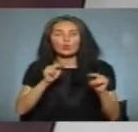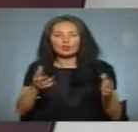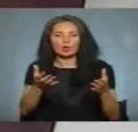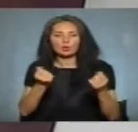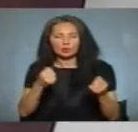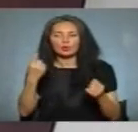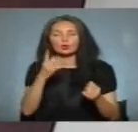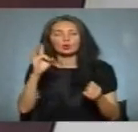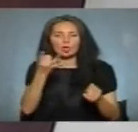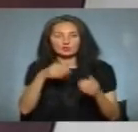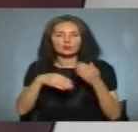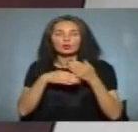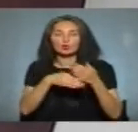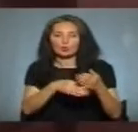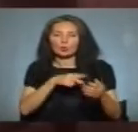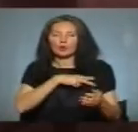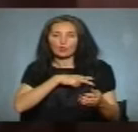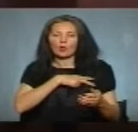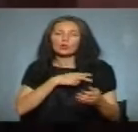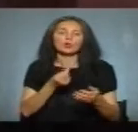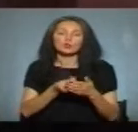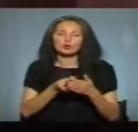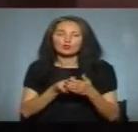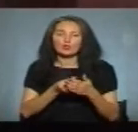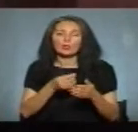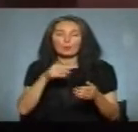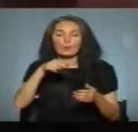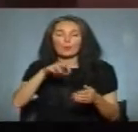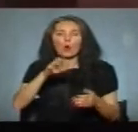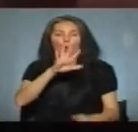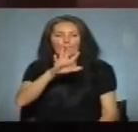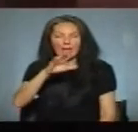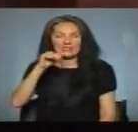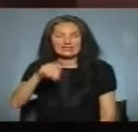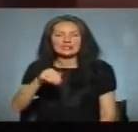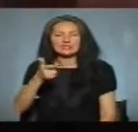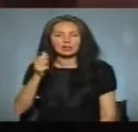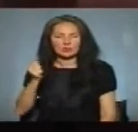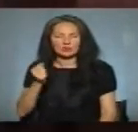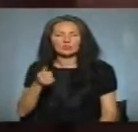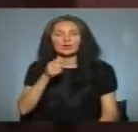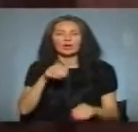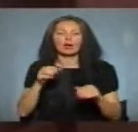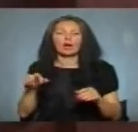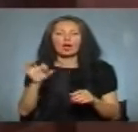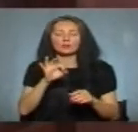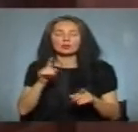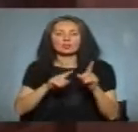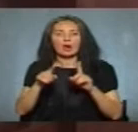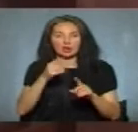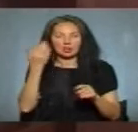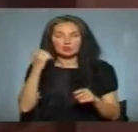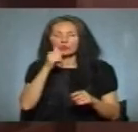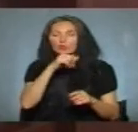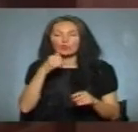по 5 тисяч гривень. Обласна рада ще минулоріч прийняла таку програму, яка також дає